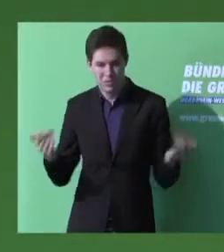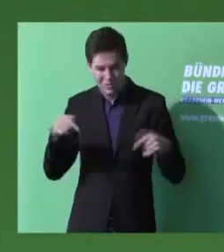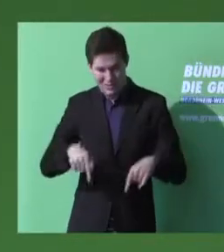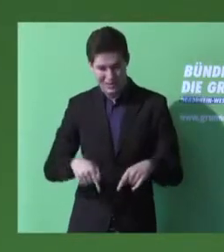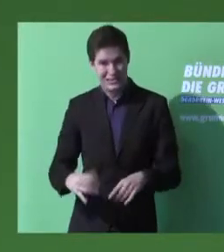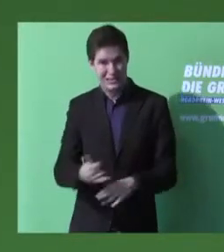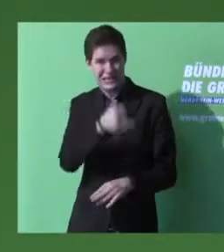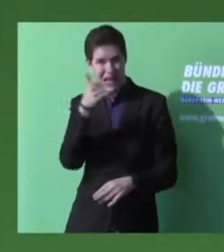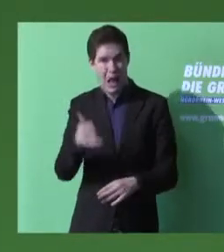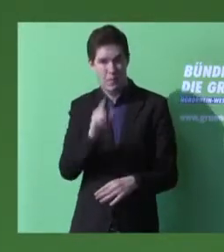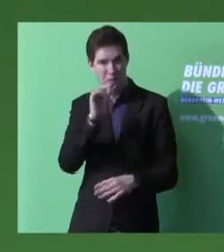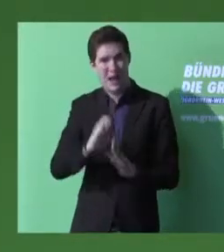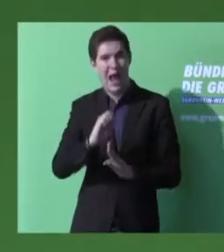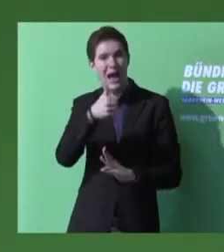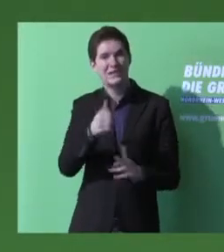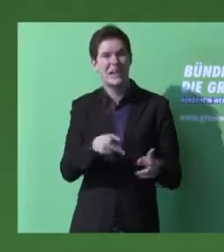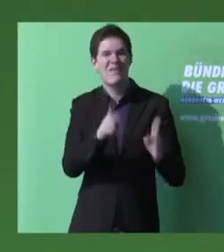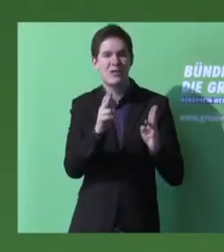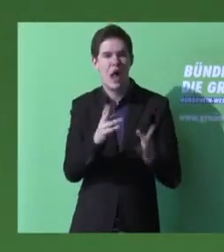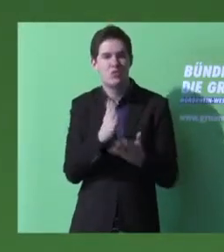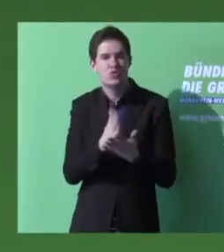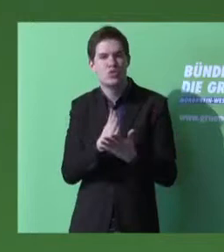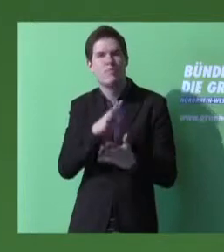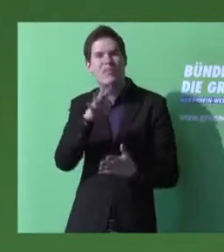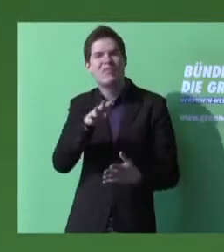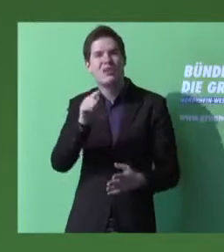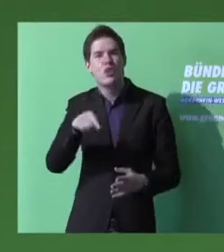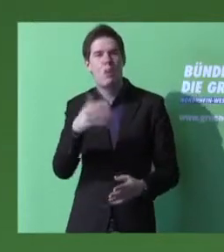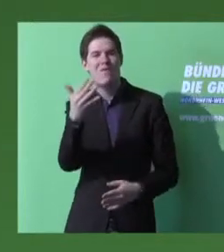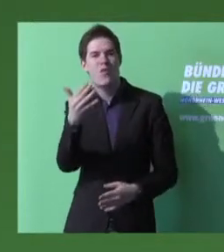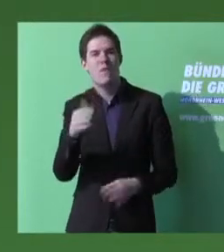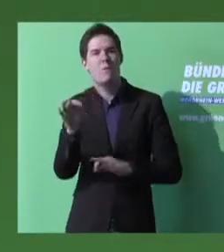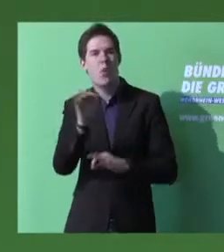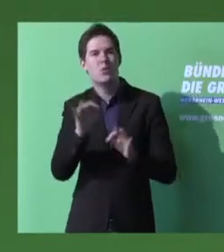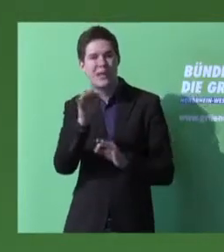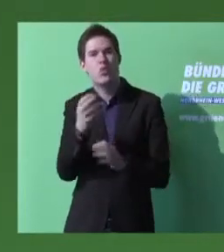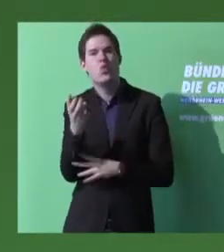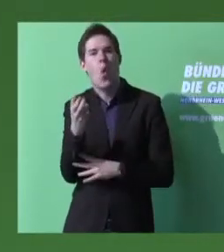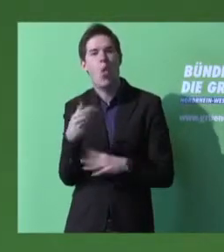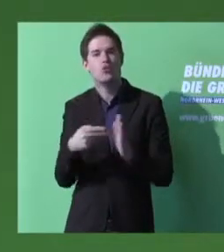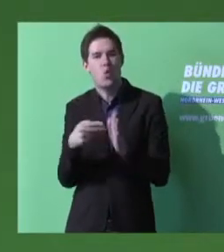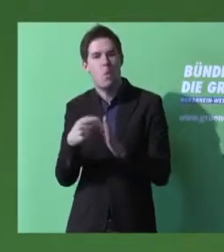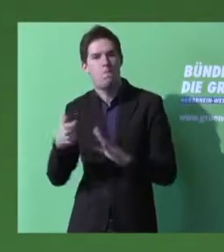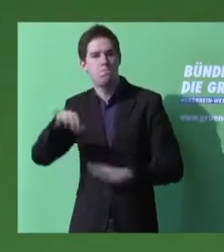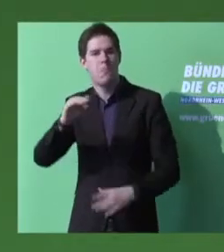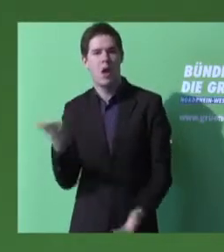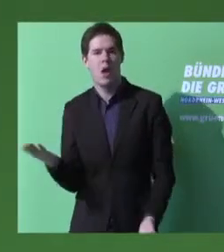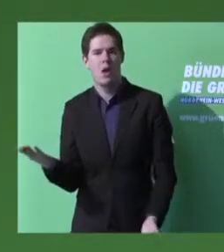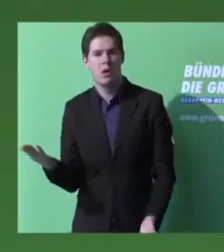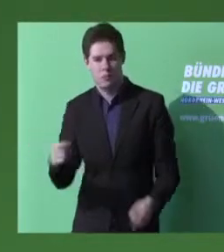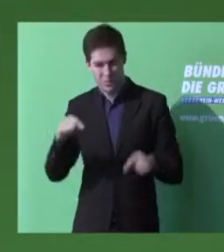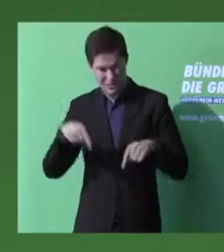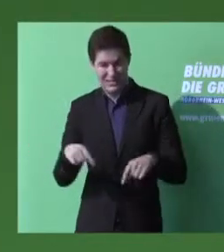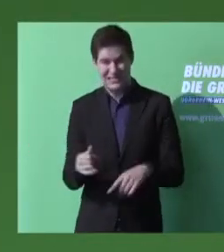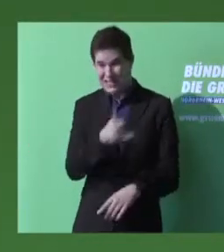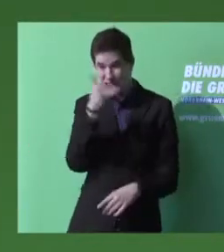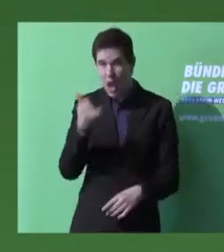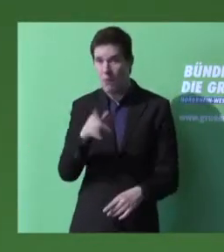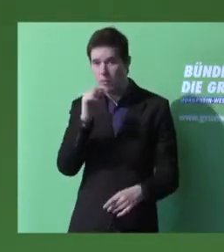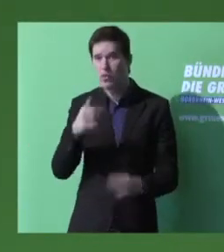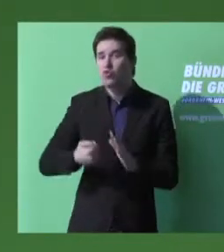im ersten Quartal, haben wir sogar 14,5% Kohlestrom mehr im Netz. Wir werden also in diesem Jahr einen noch